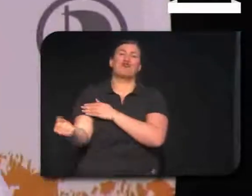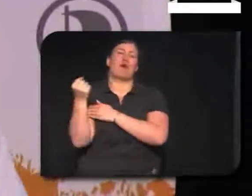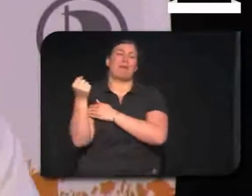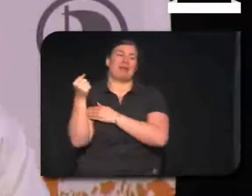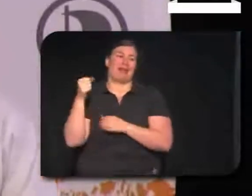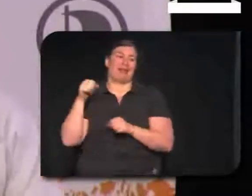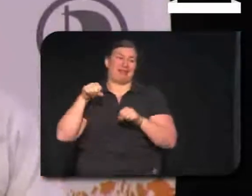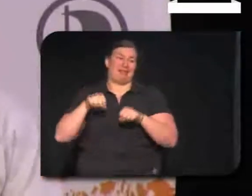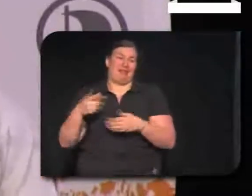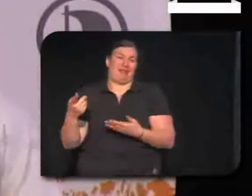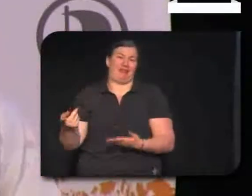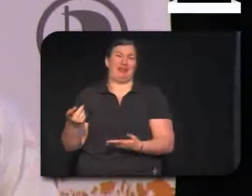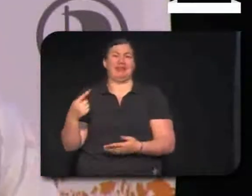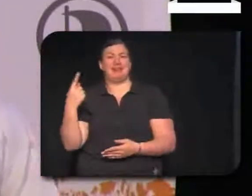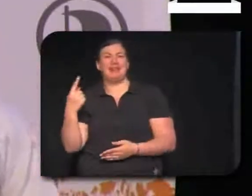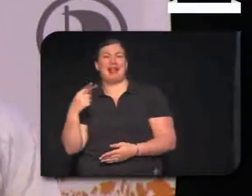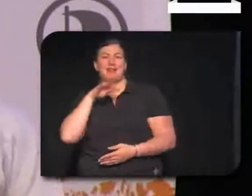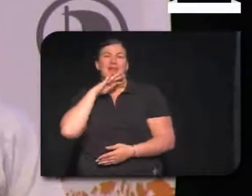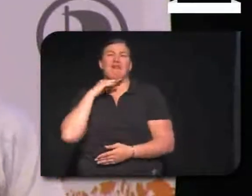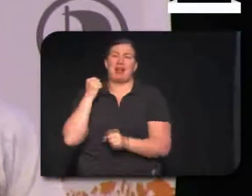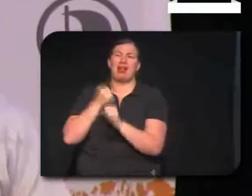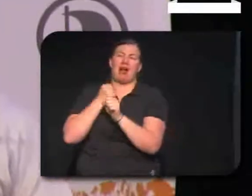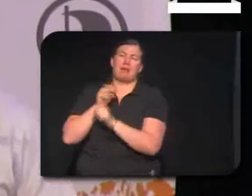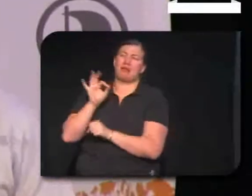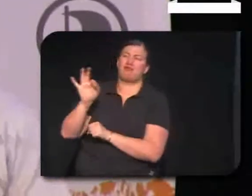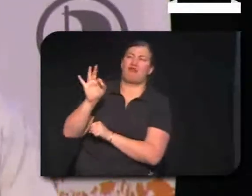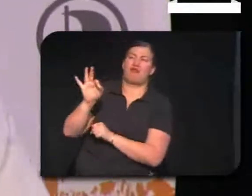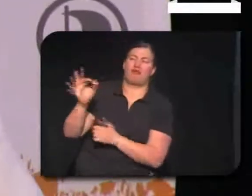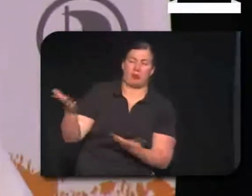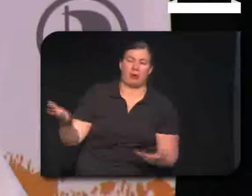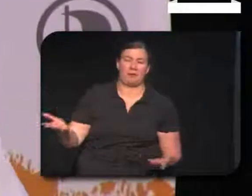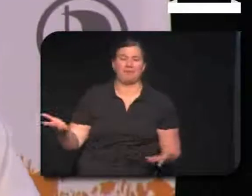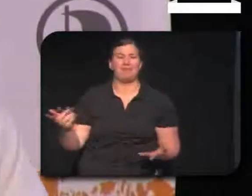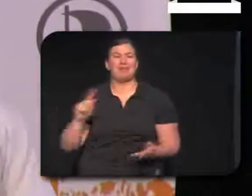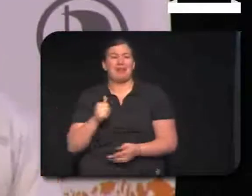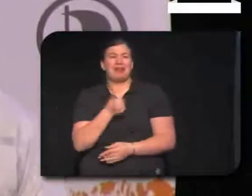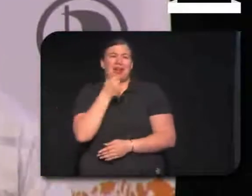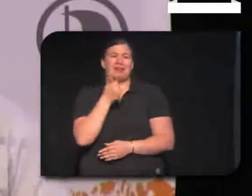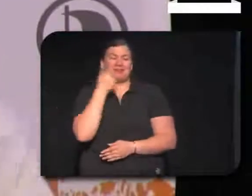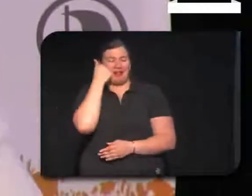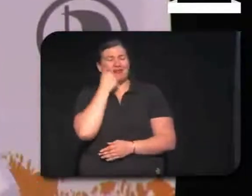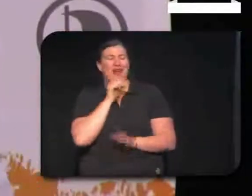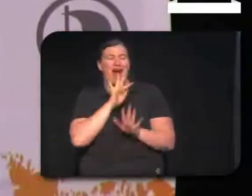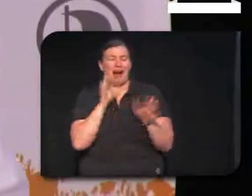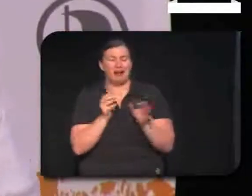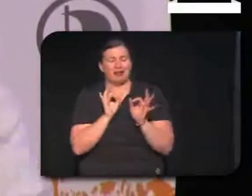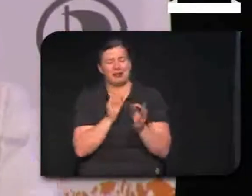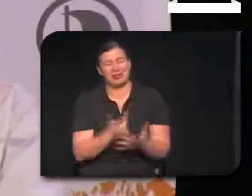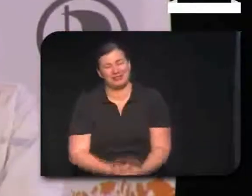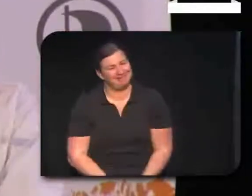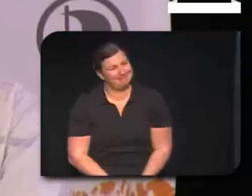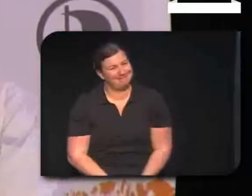SPD ich glaube steht viel Arbeit dafür an aber ich wünsche ihnen erstmal alles Gute